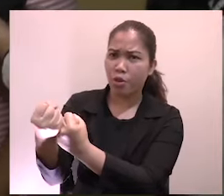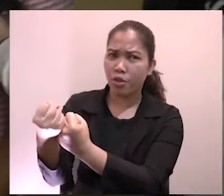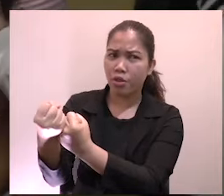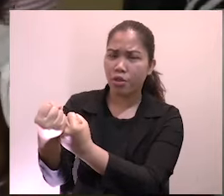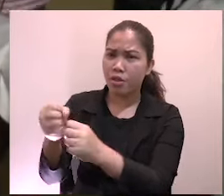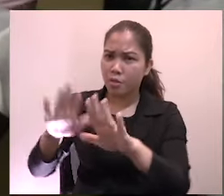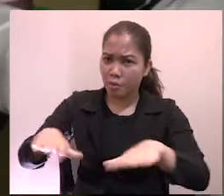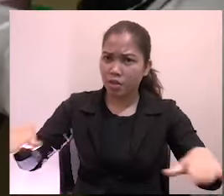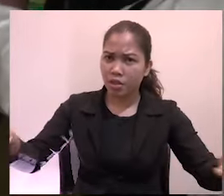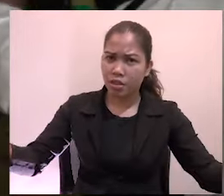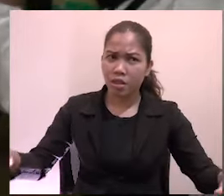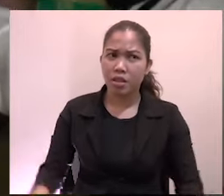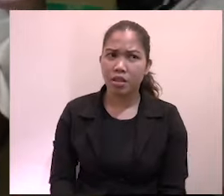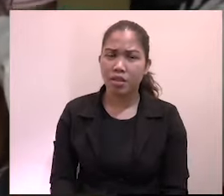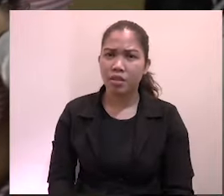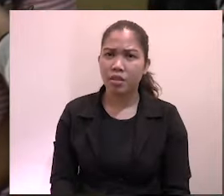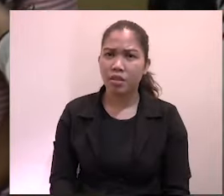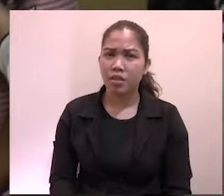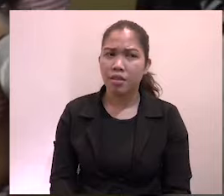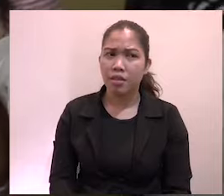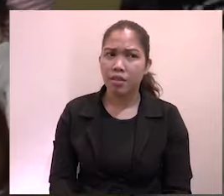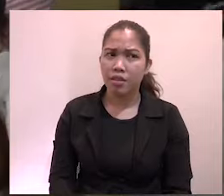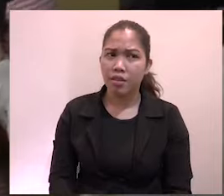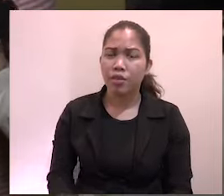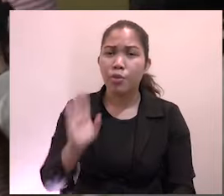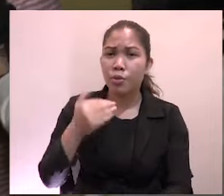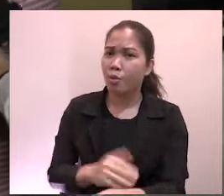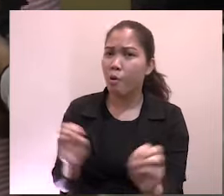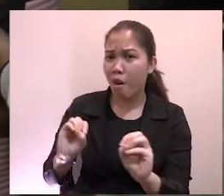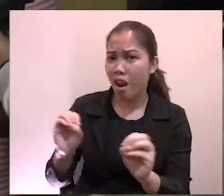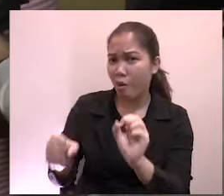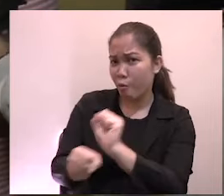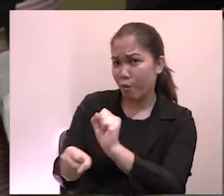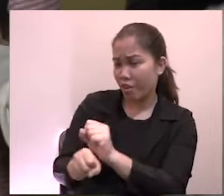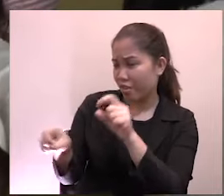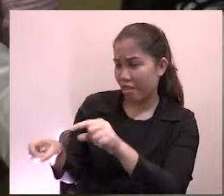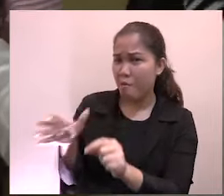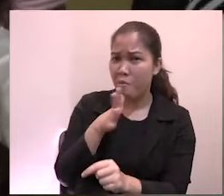mga bata. Siyempre siya, walang trabaho eh. Kung ganyan, di...